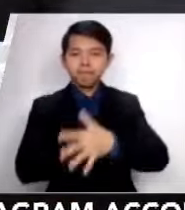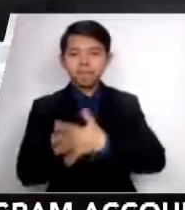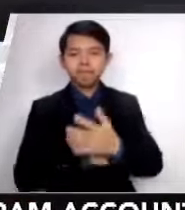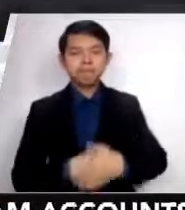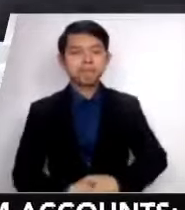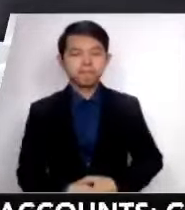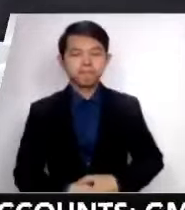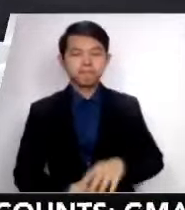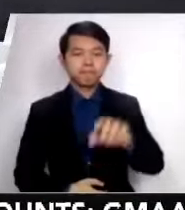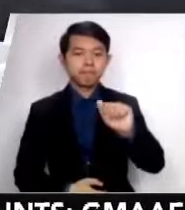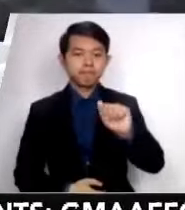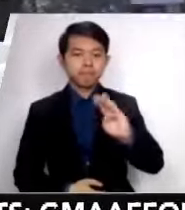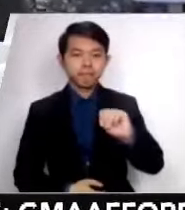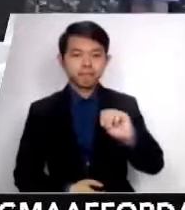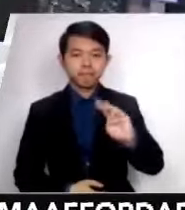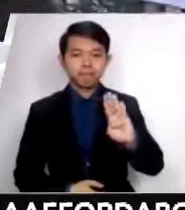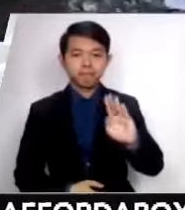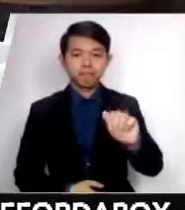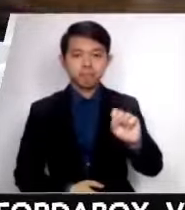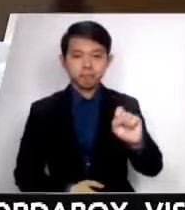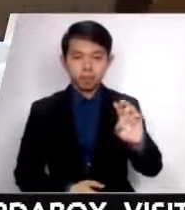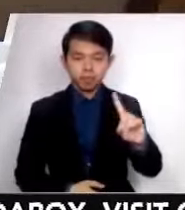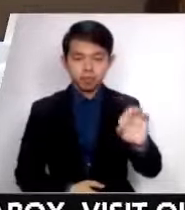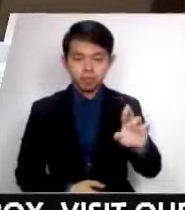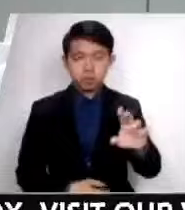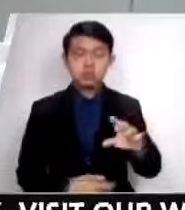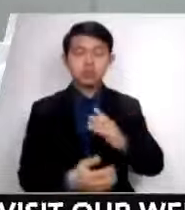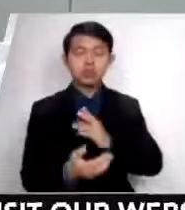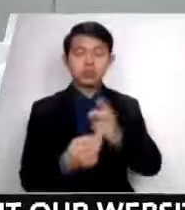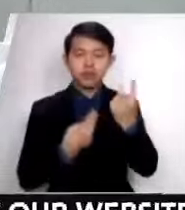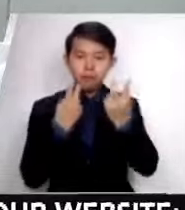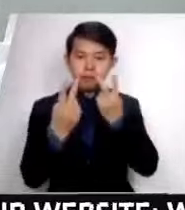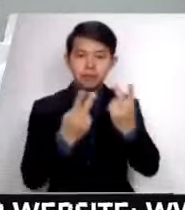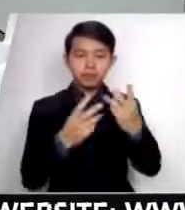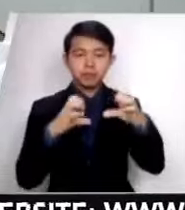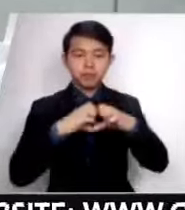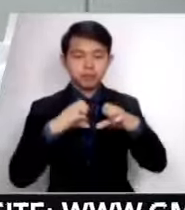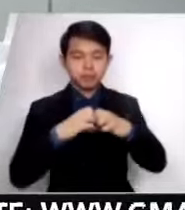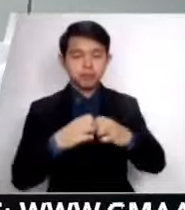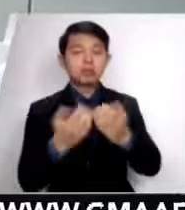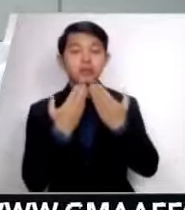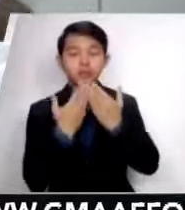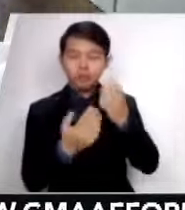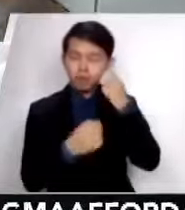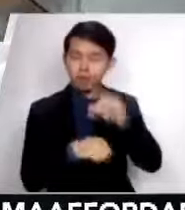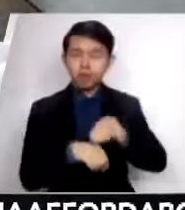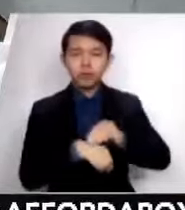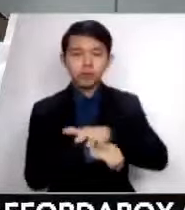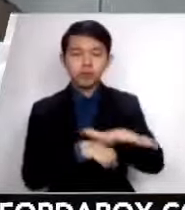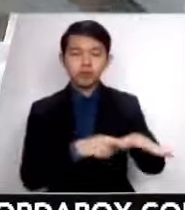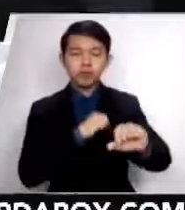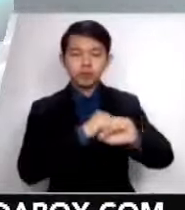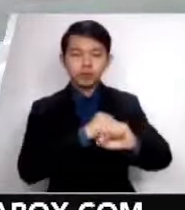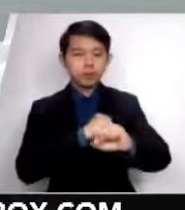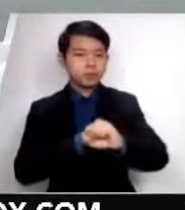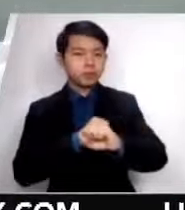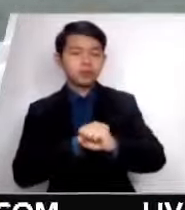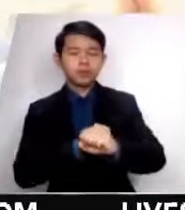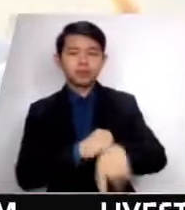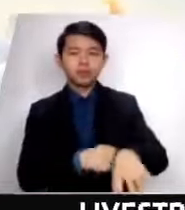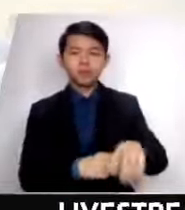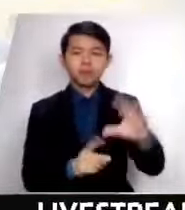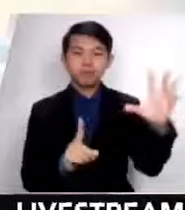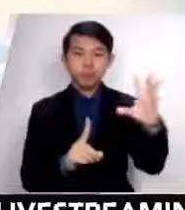Network. Nagpasalamat siya sa GMA dahil sa pagpapalaganap ng kanilang kultura, kabilang na ang pag-ere ng GMA ng